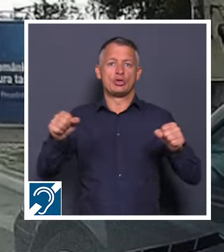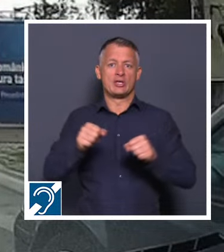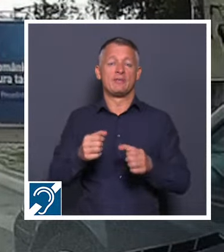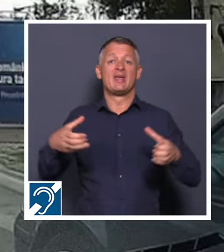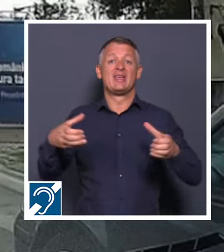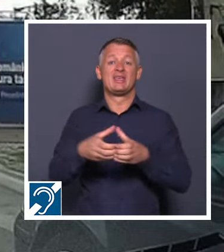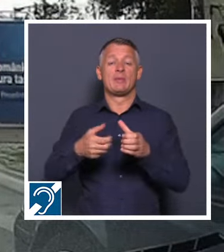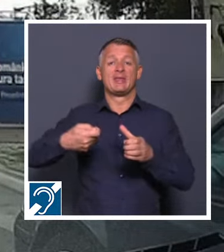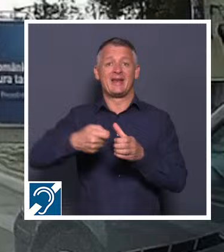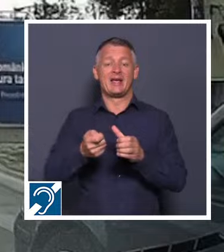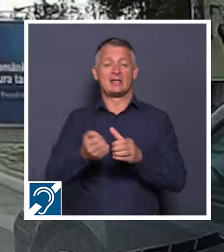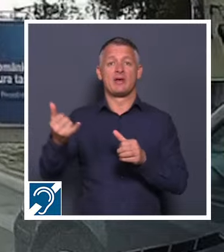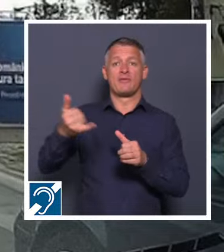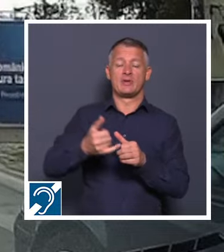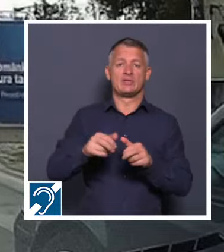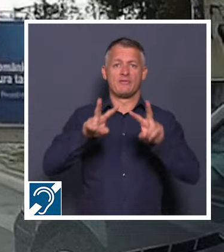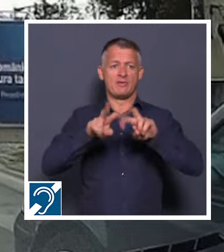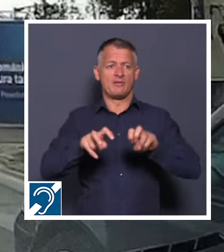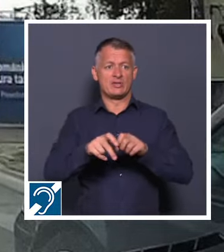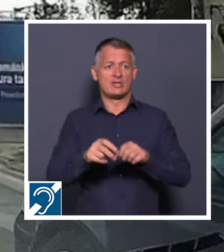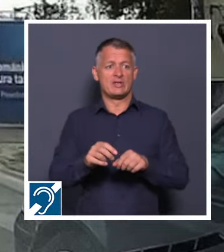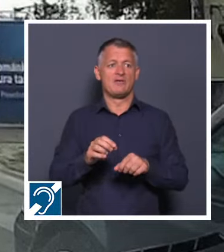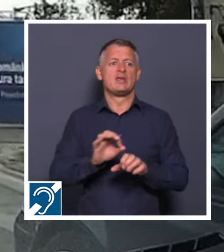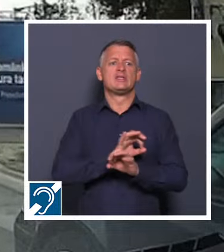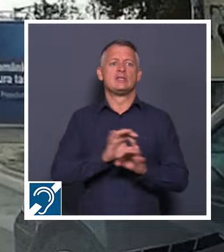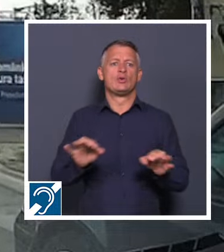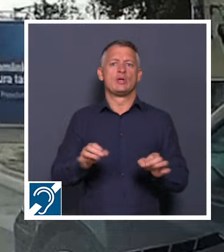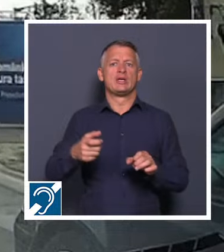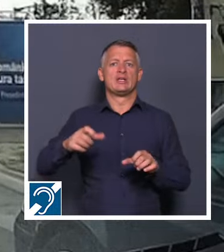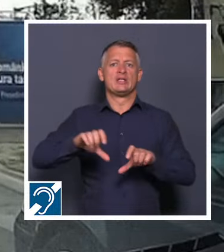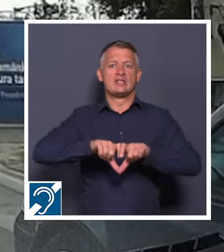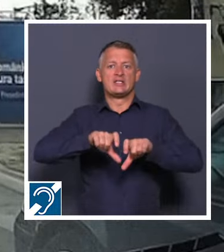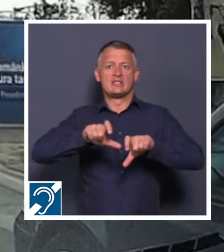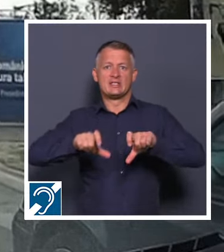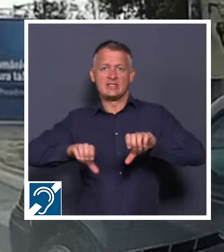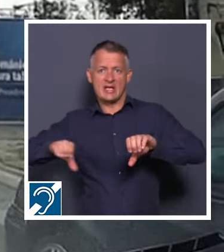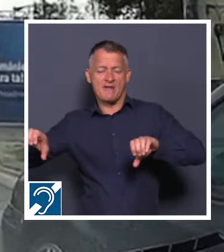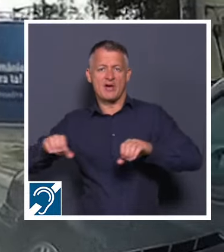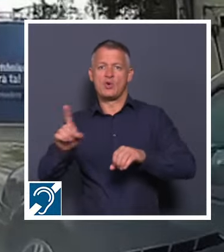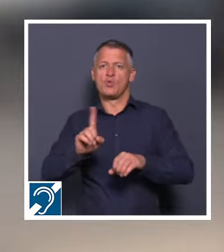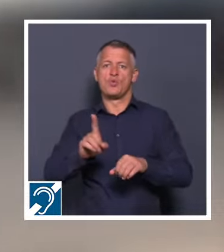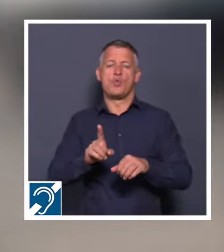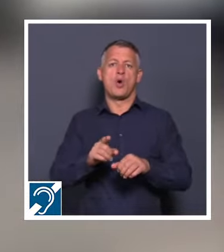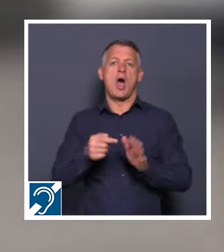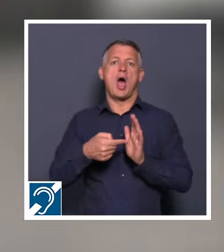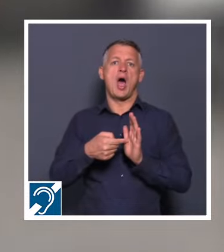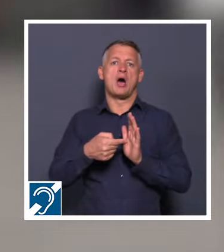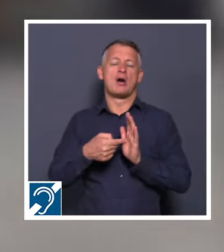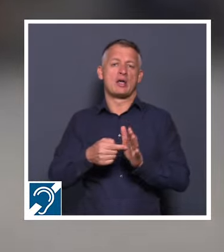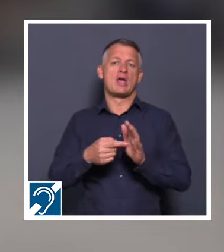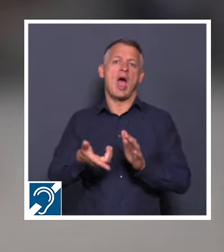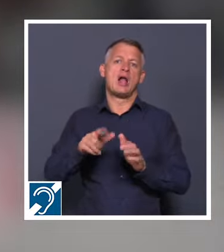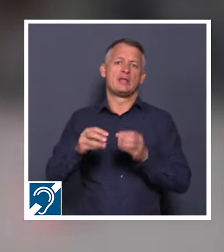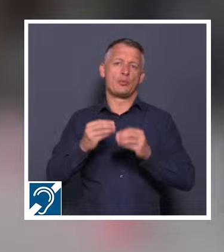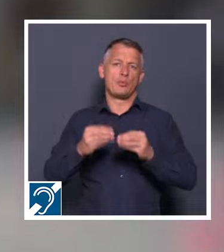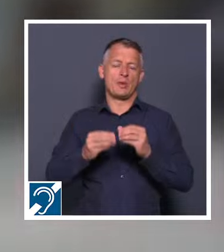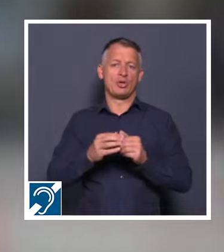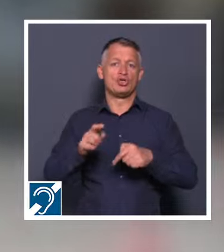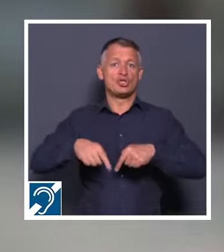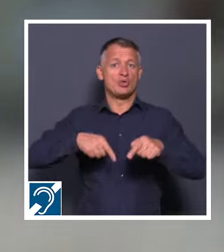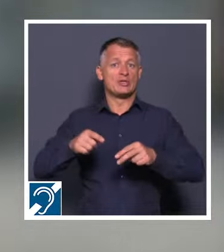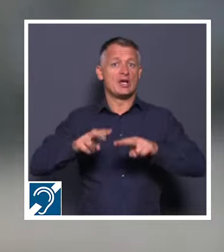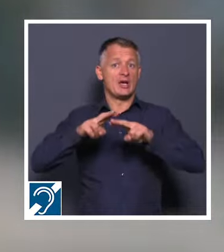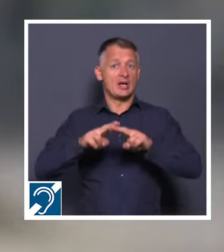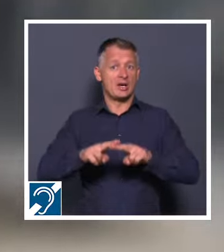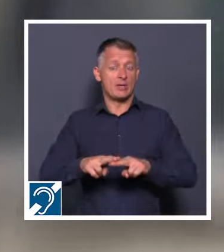continuă să verifice zona pentru a se asigura că țeava nu prezintă alte fisuri și că nu se va mai repeta un incident similar. Circulația va rămâne